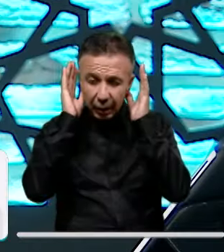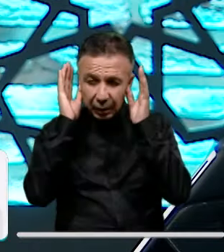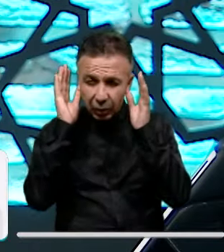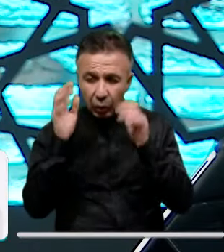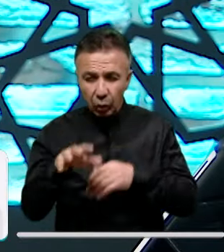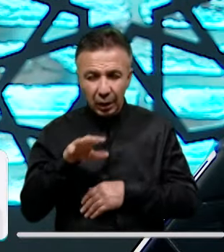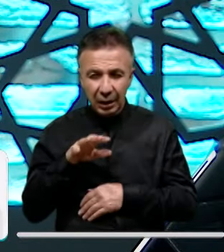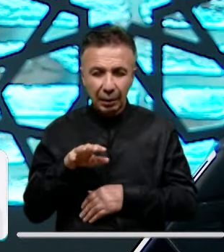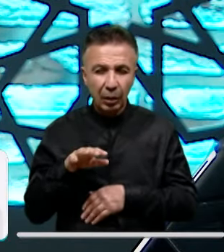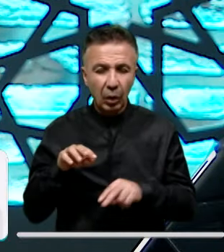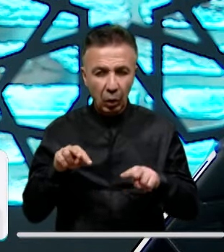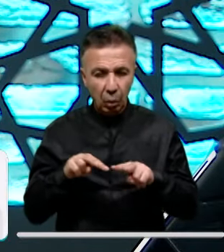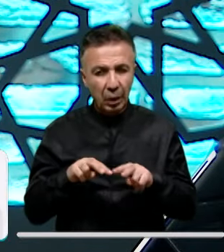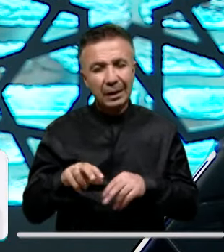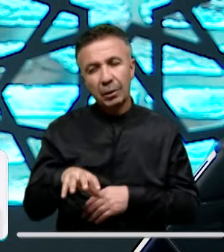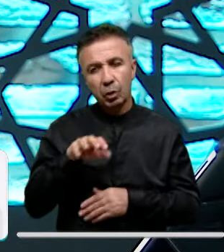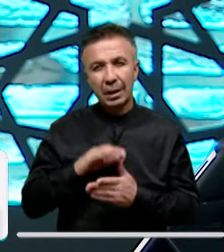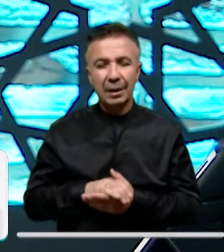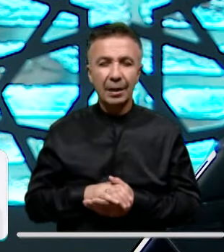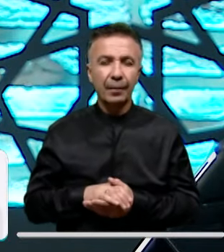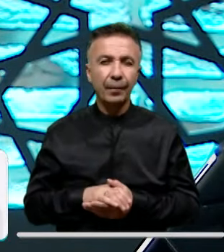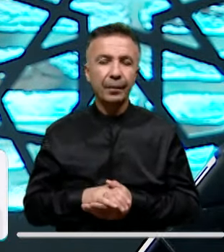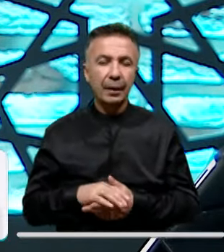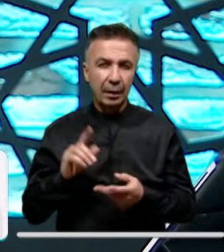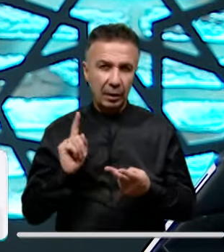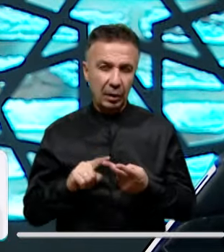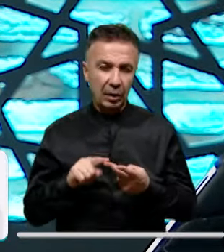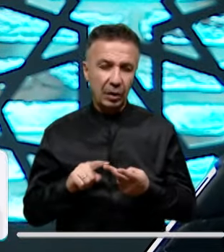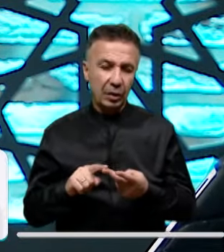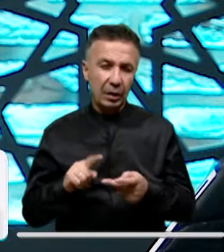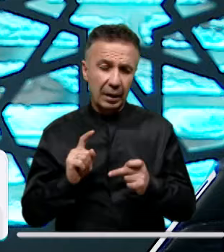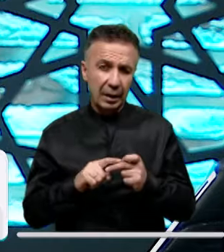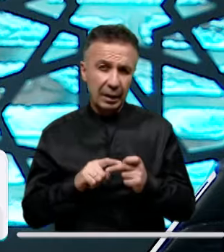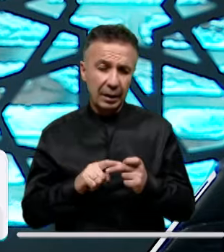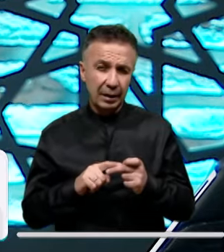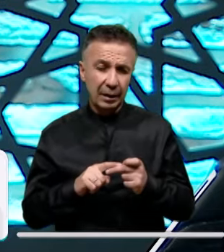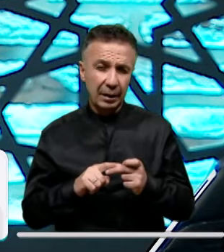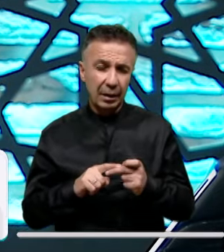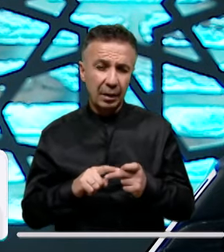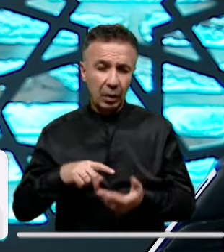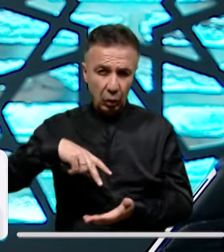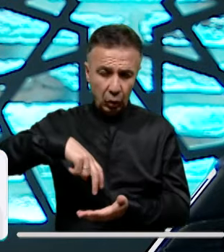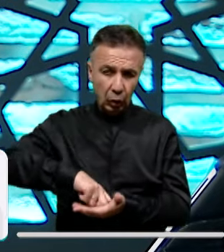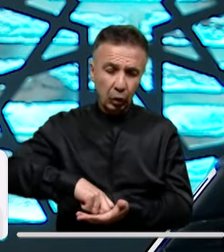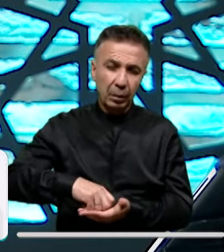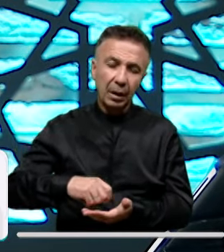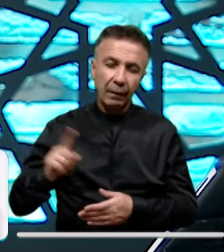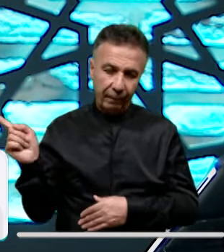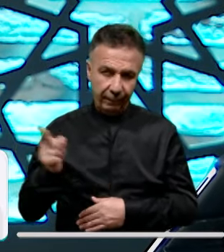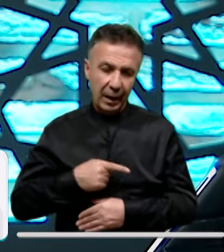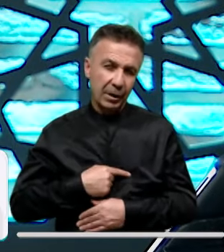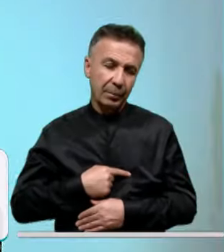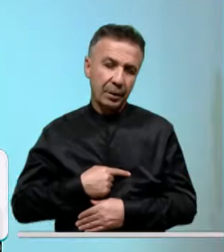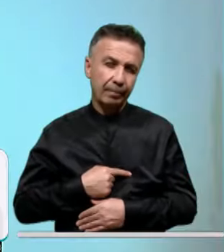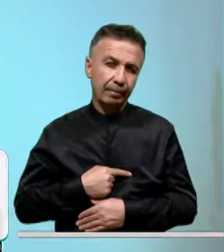müekket sünnetlerin ikinci rekatında oturmak vaciptir.